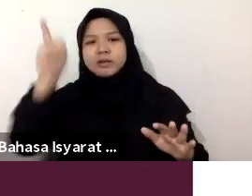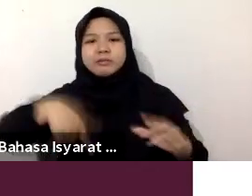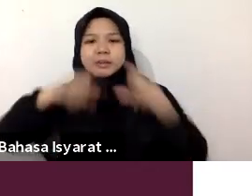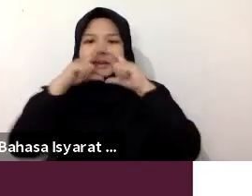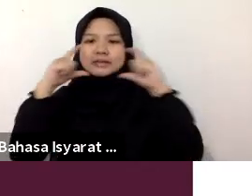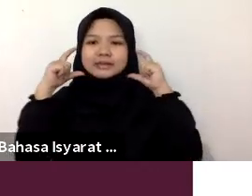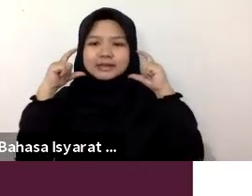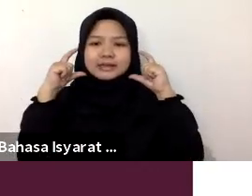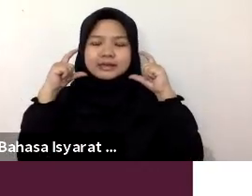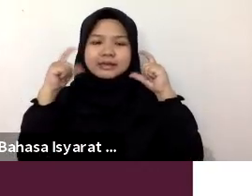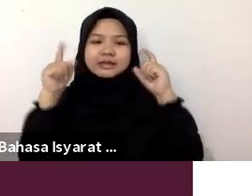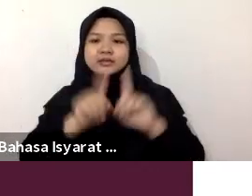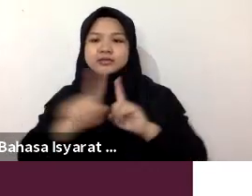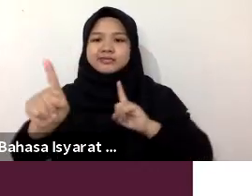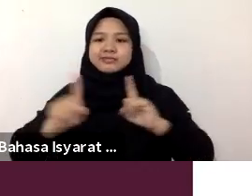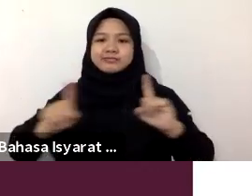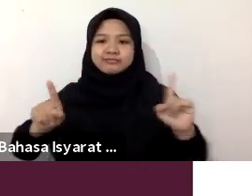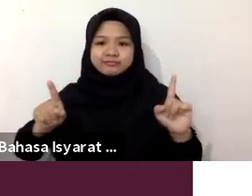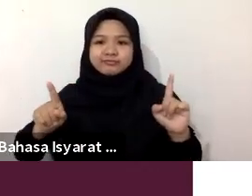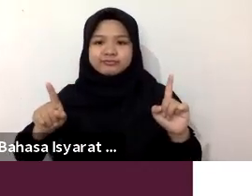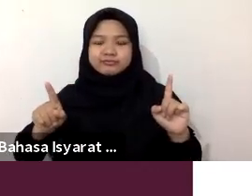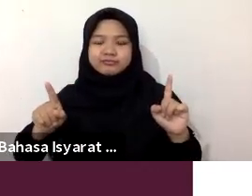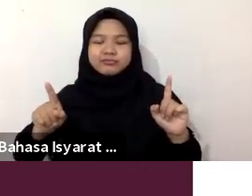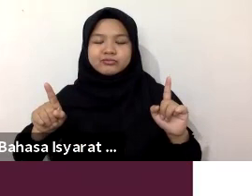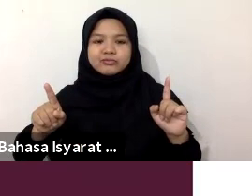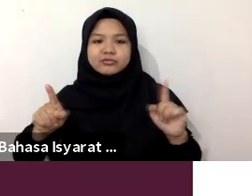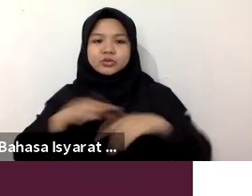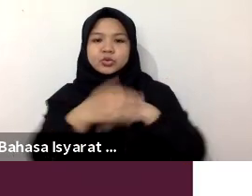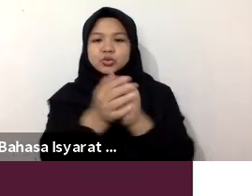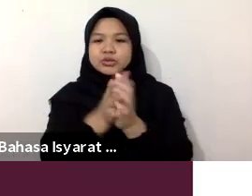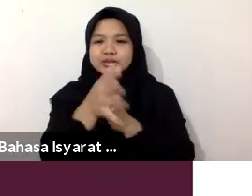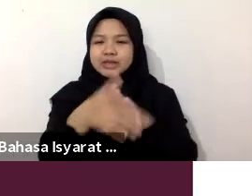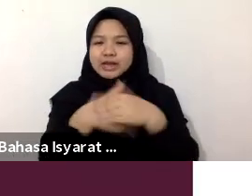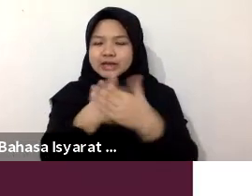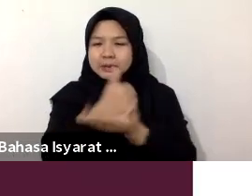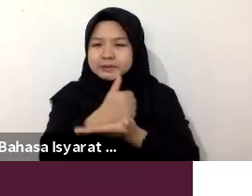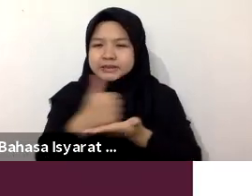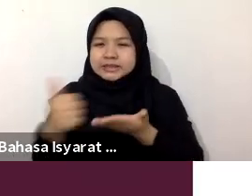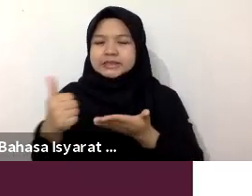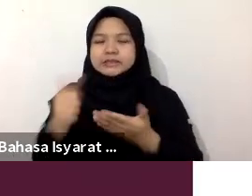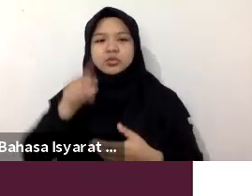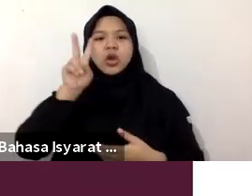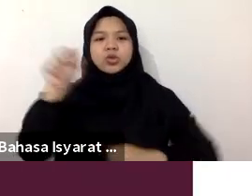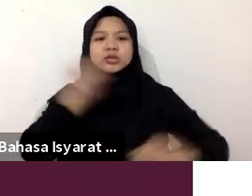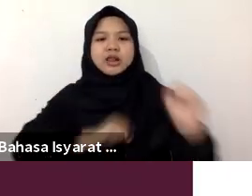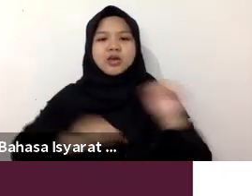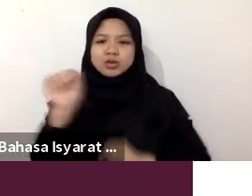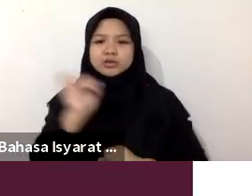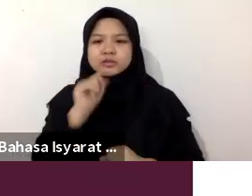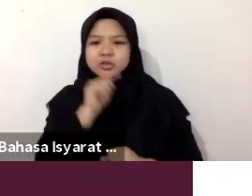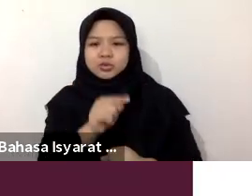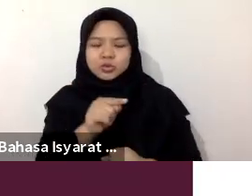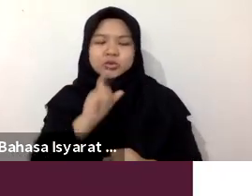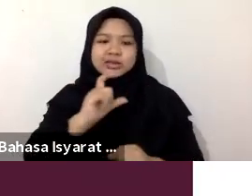masker, social distancing, dan tentu saja mencuci tangan dengan bersih. Itu harus dilakukan begitu ada acara